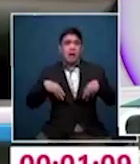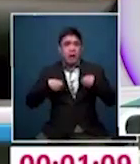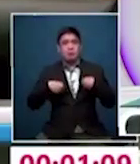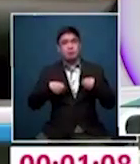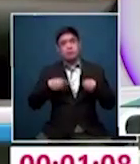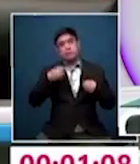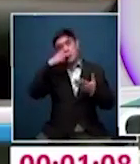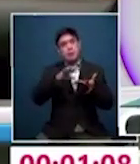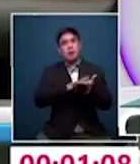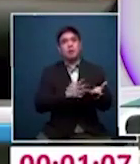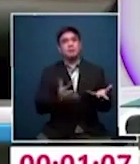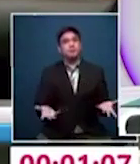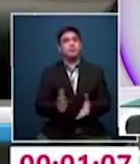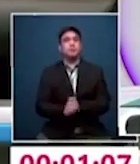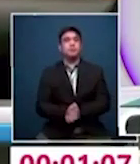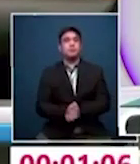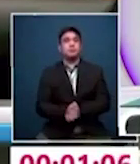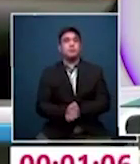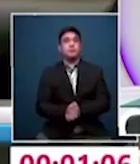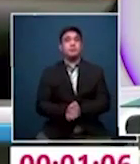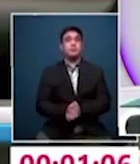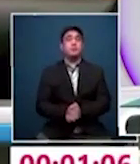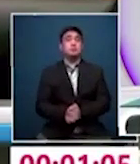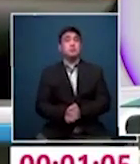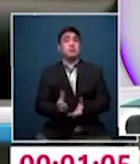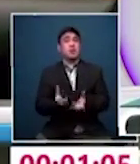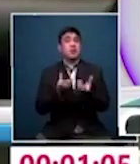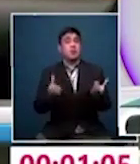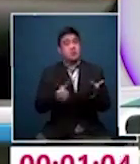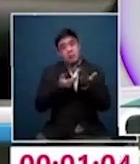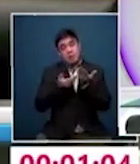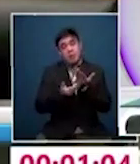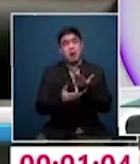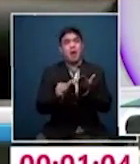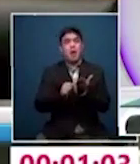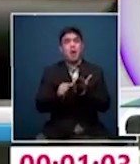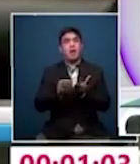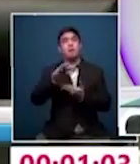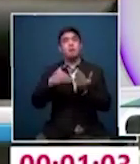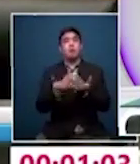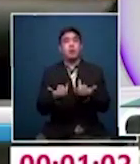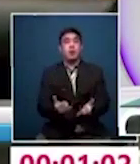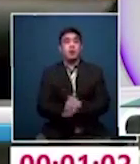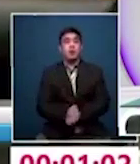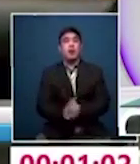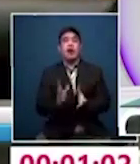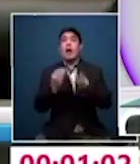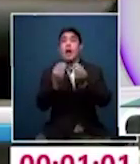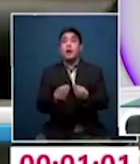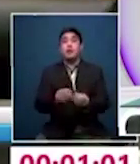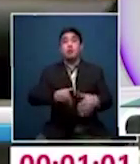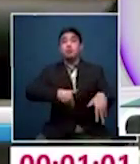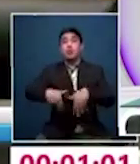ยนะแล้วมาให้คุณประพันธ์สู้คดีให้เนี่ยนะมีเลขที่ดีกาอะไรหม